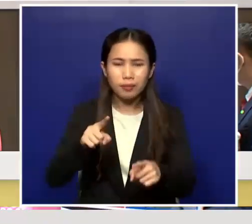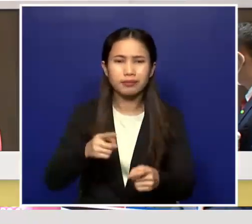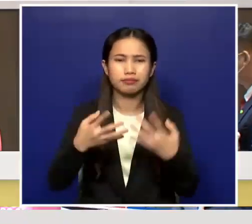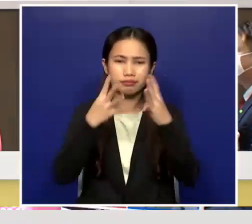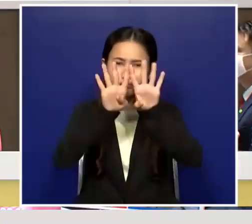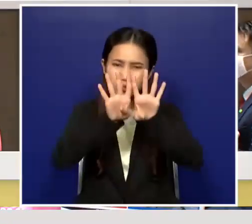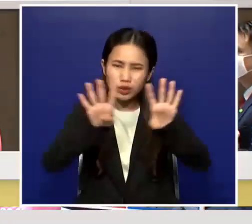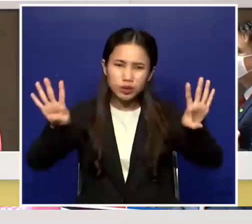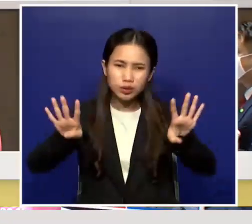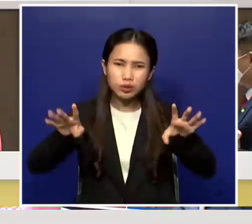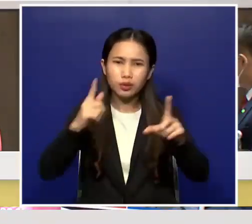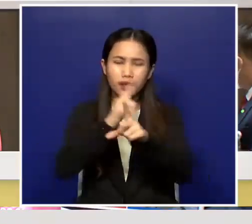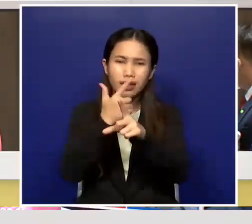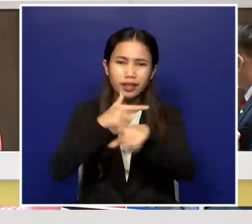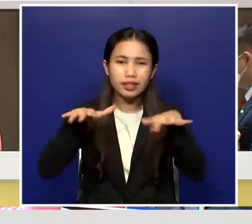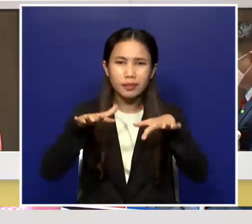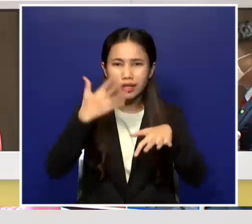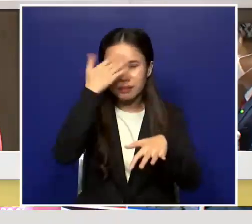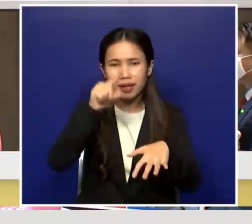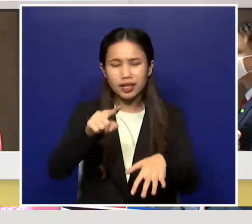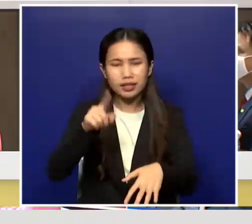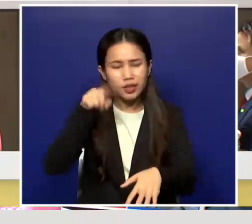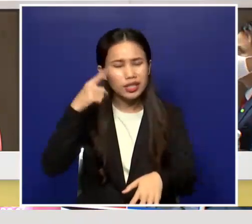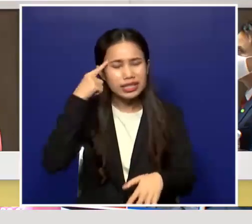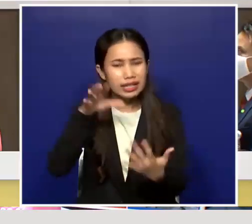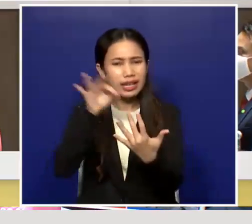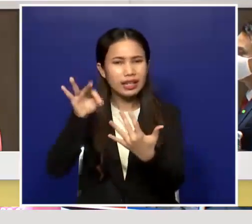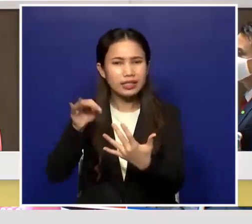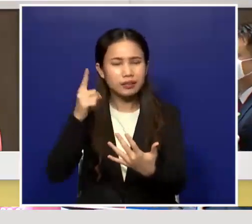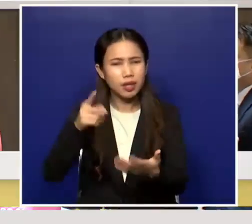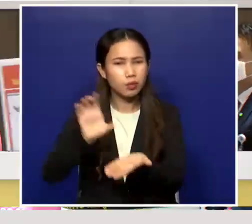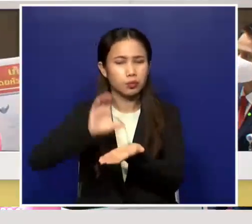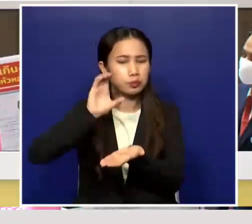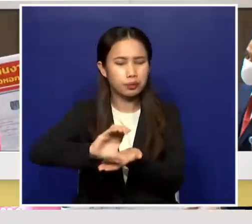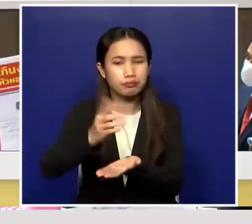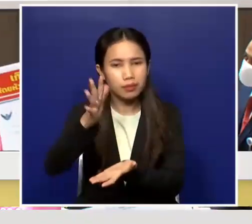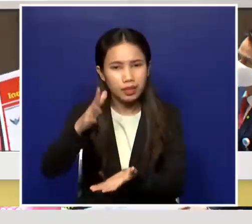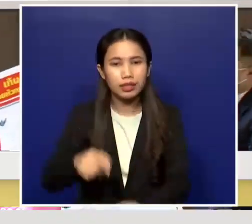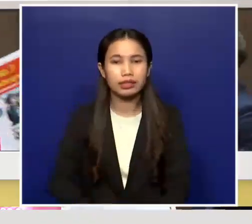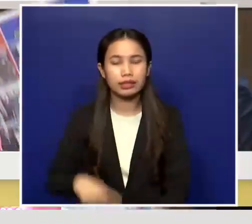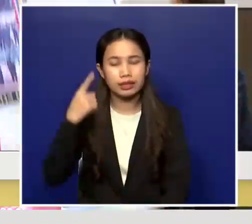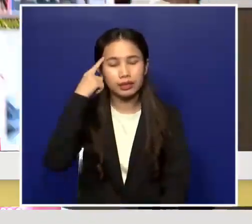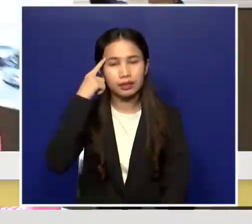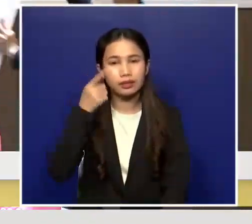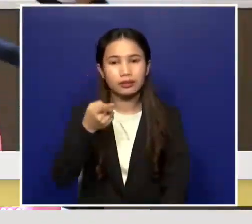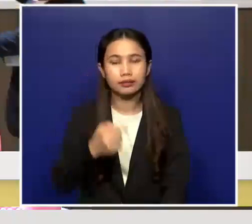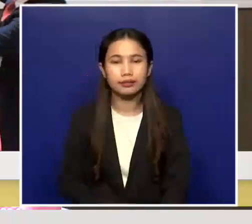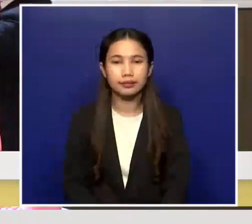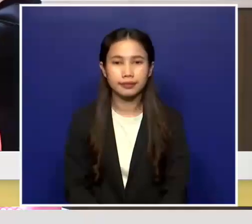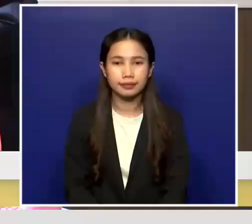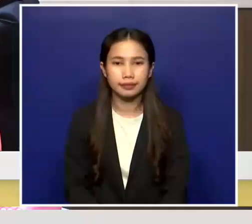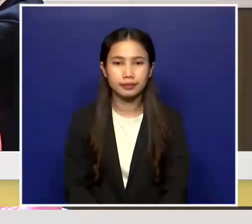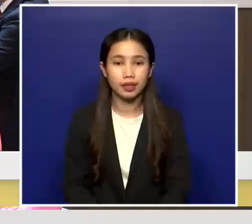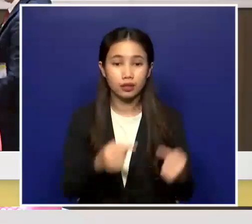เลยทำไมไม่เลือกคนไม่สร้างภาพให้ดีกว่านี้ล่ะไม่เนียนล่ะไม่ลงทุนเลยโอ้โหเอ้าต่อ